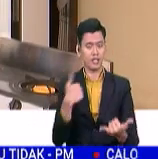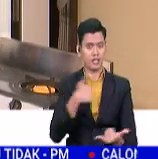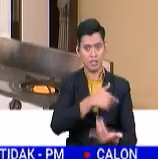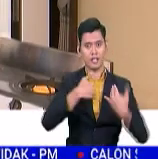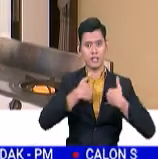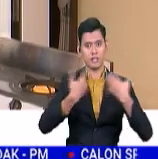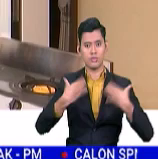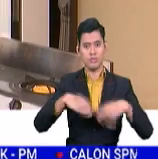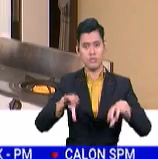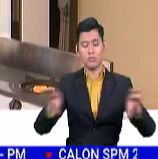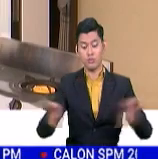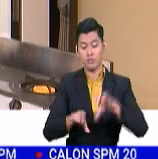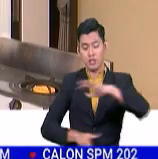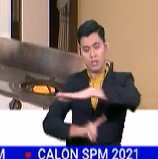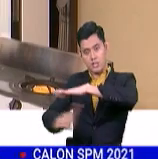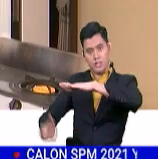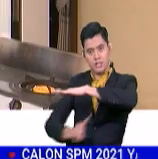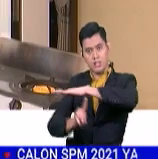wujudkan satu dasar,